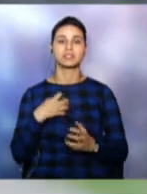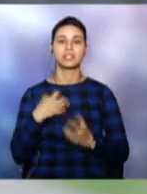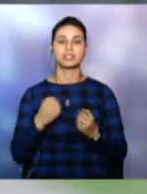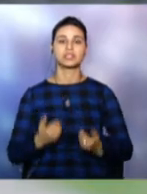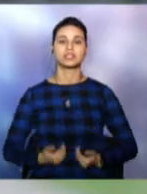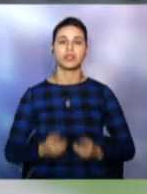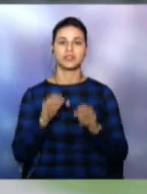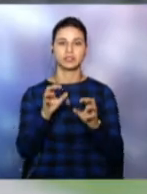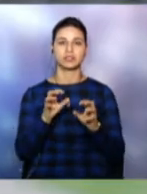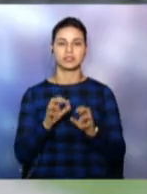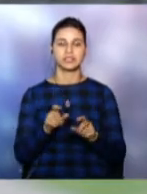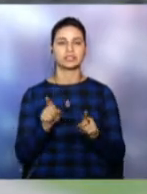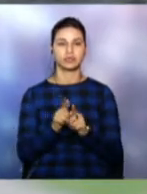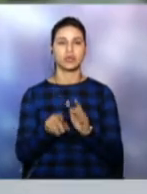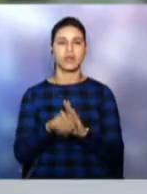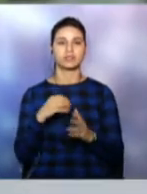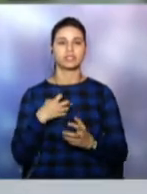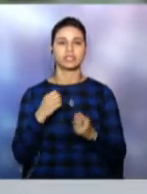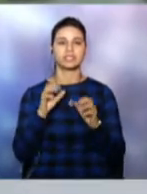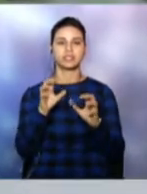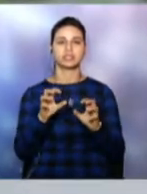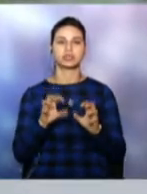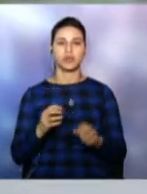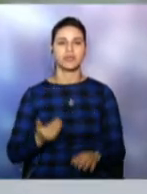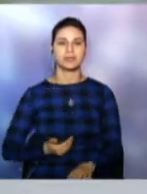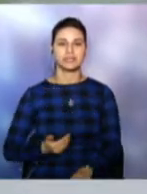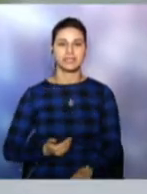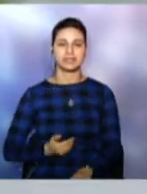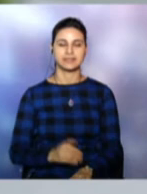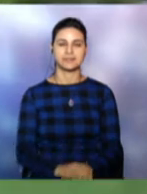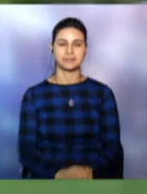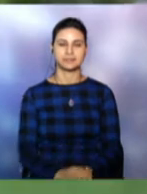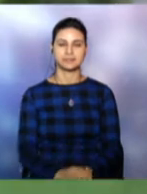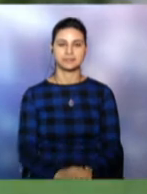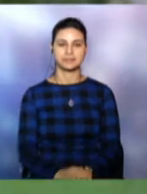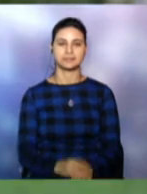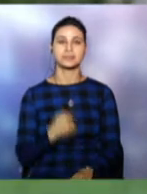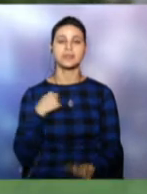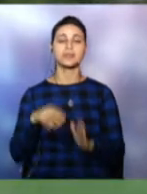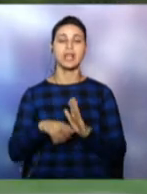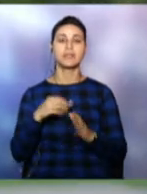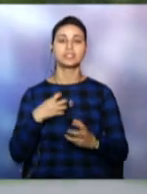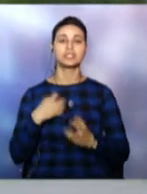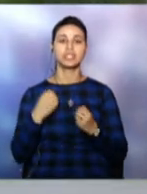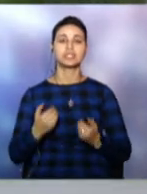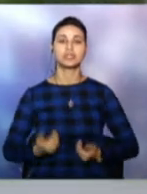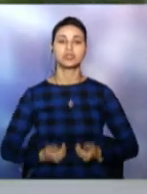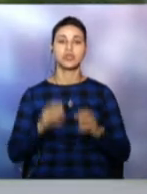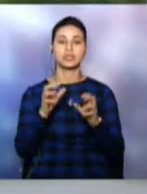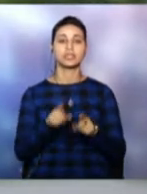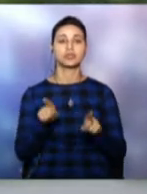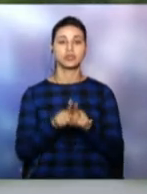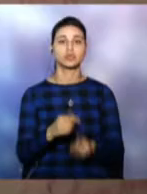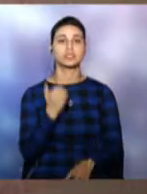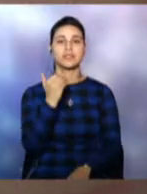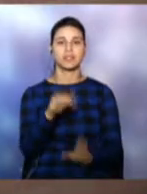წესი. მე ავირჩიე ჯანსაღი ცხოვრების წესი. მე ავირჩიე ჯანსაღი ცხოვრების წესი. მე ავირჩიე ჯანსაღი ცხოვრების წესი. თქვენც